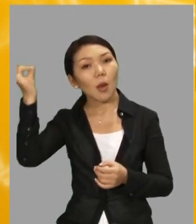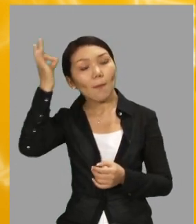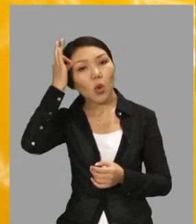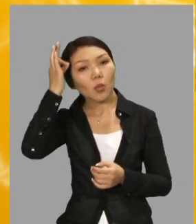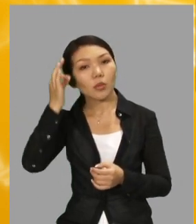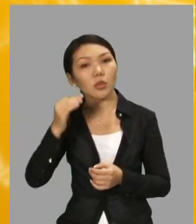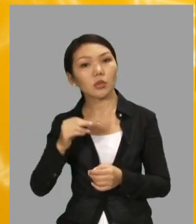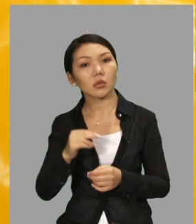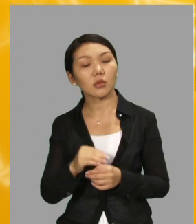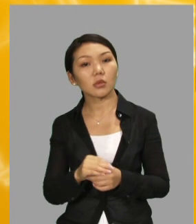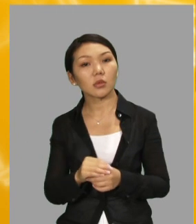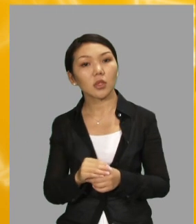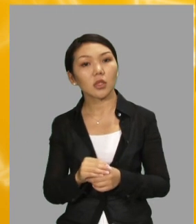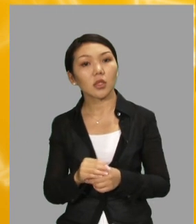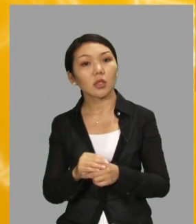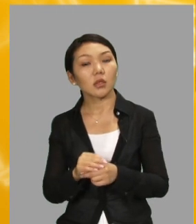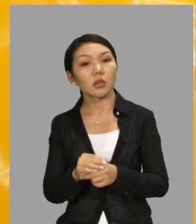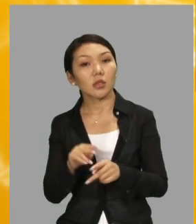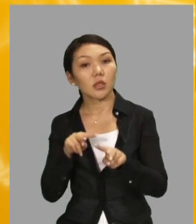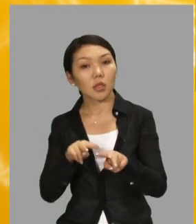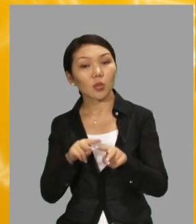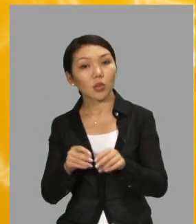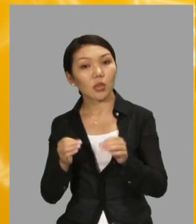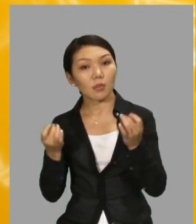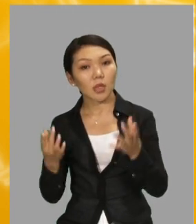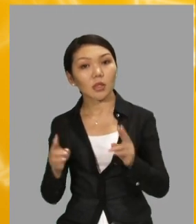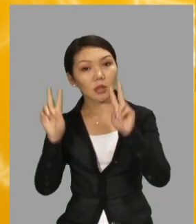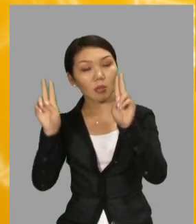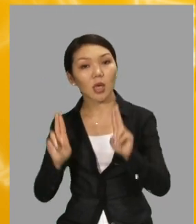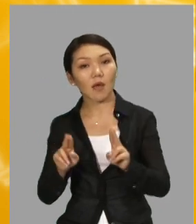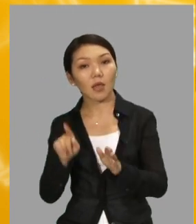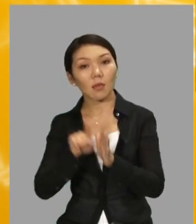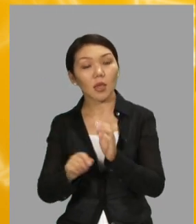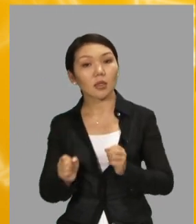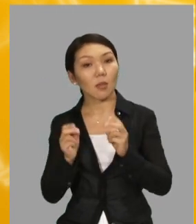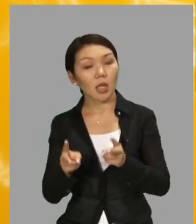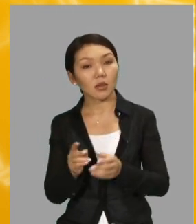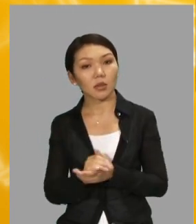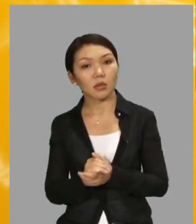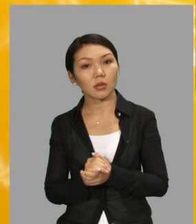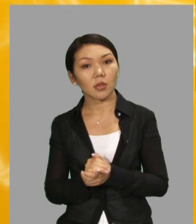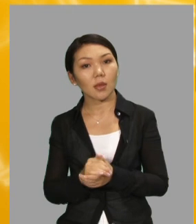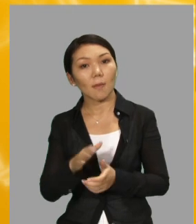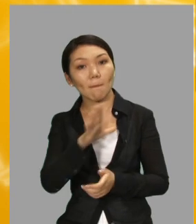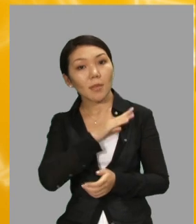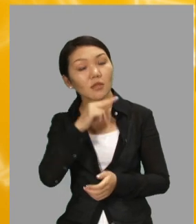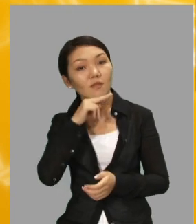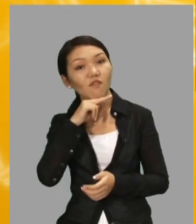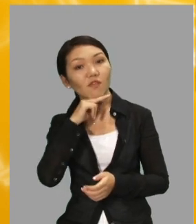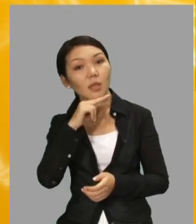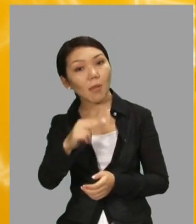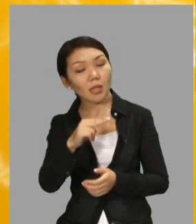правила безопасности. Не толкаться, быть внимательным.